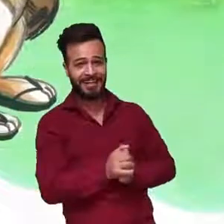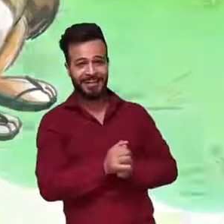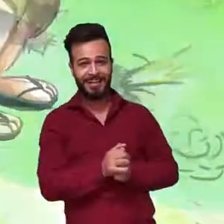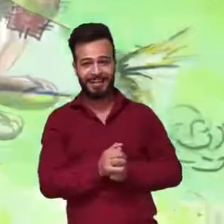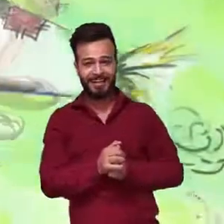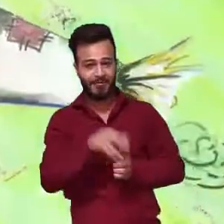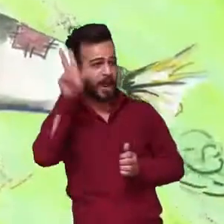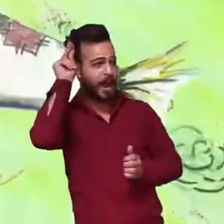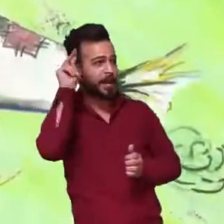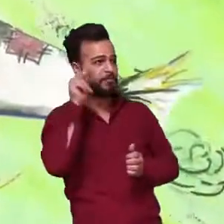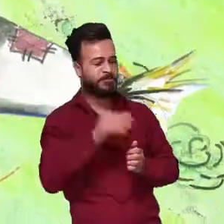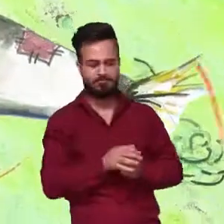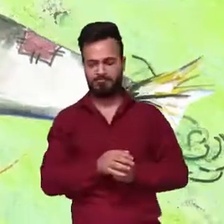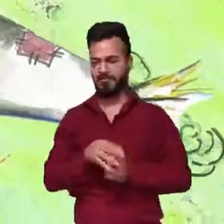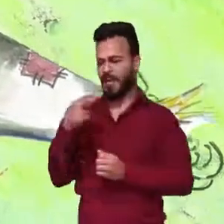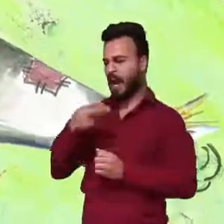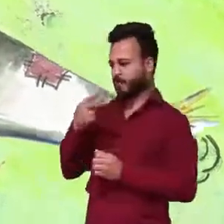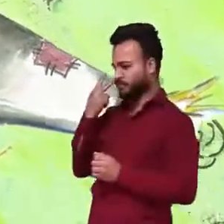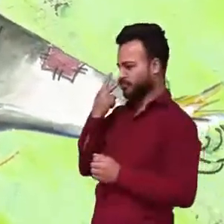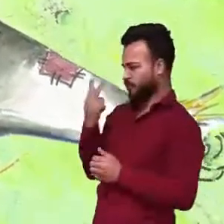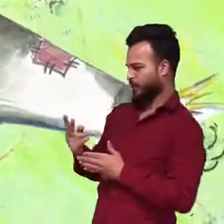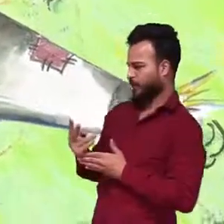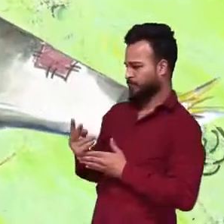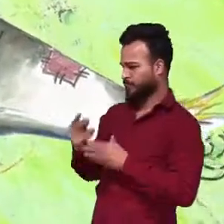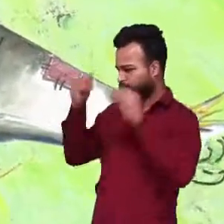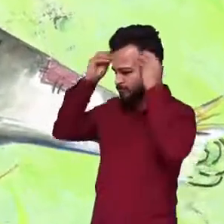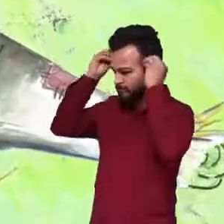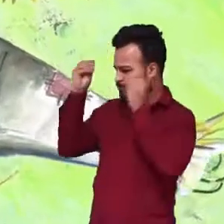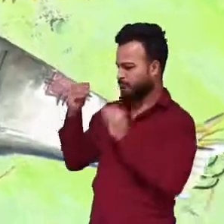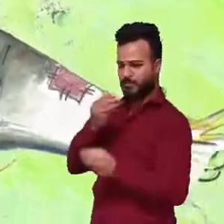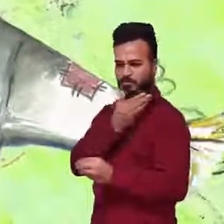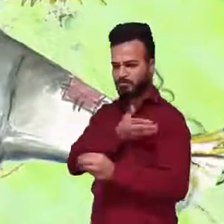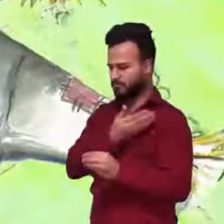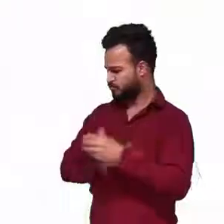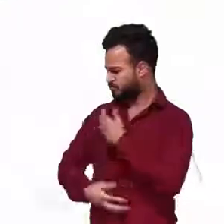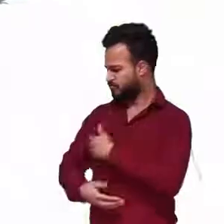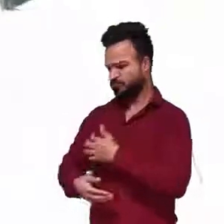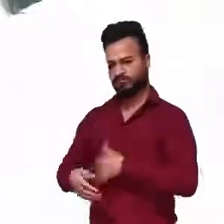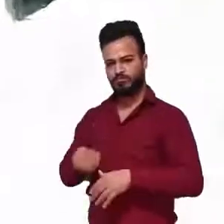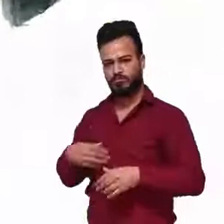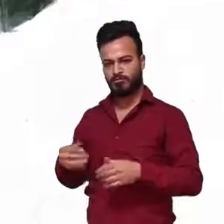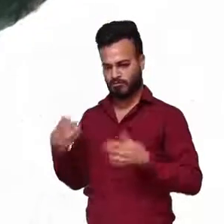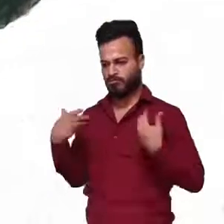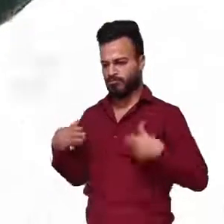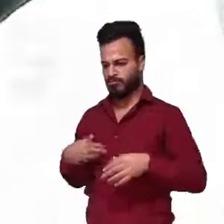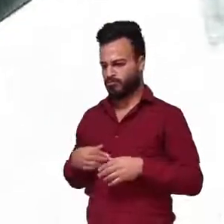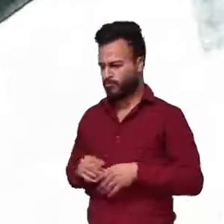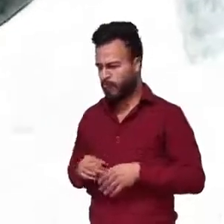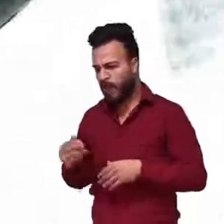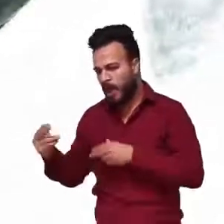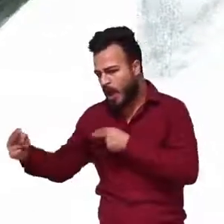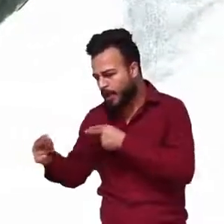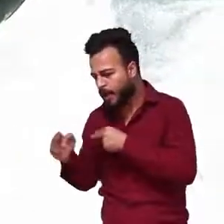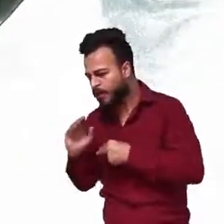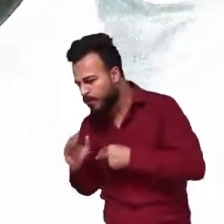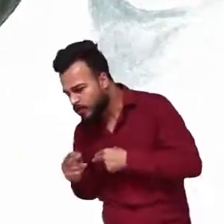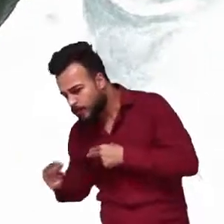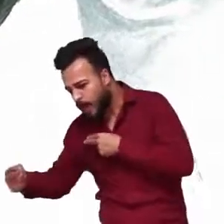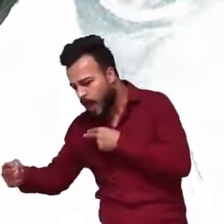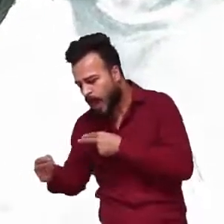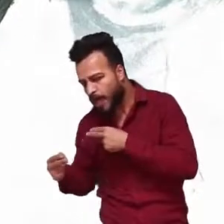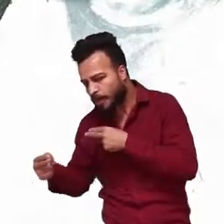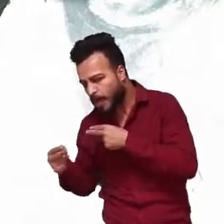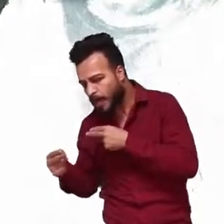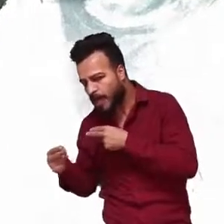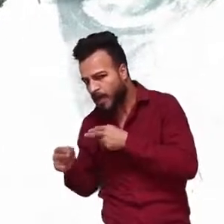الصغير. نفض الفزاعة عامر القش المتطاير عن أكتافه وحنى جسده ببطء مقتربا